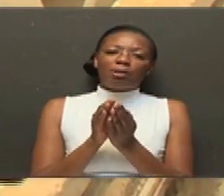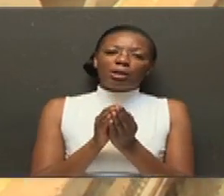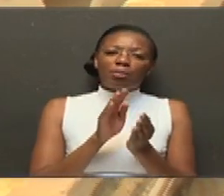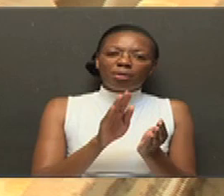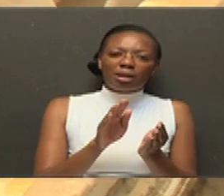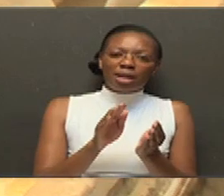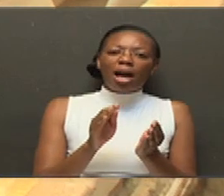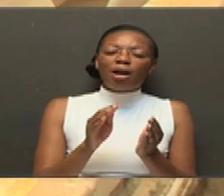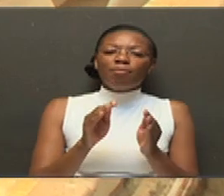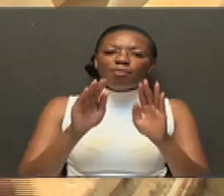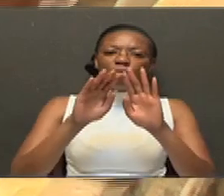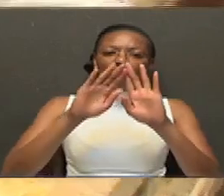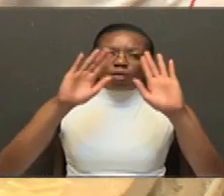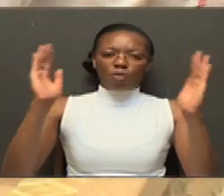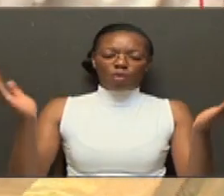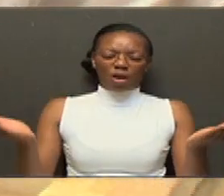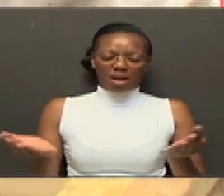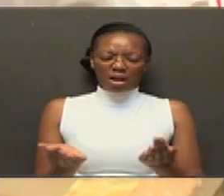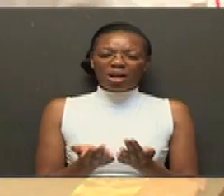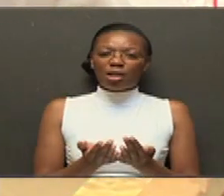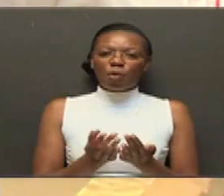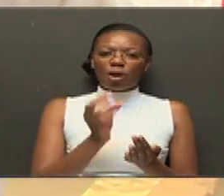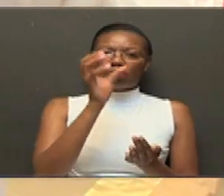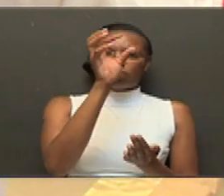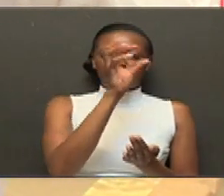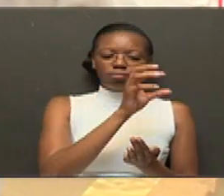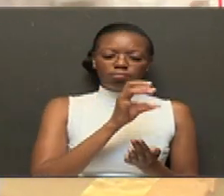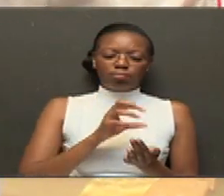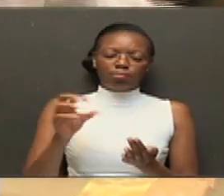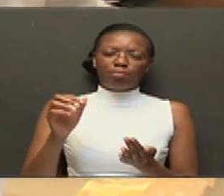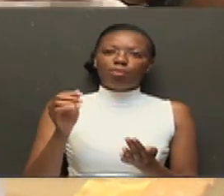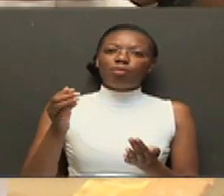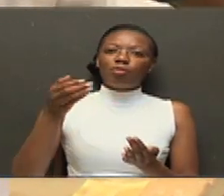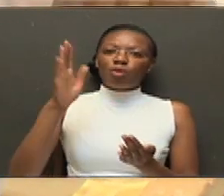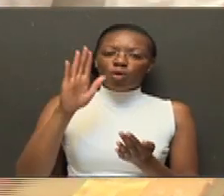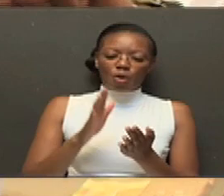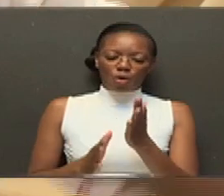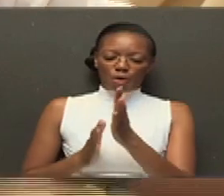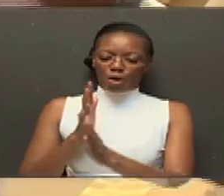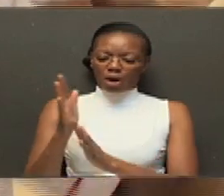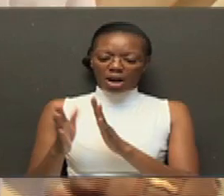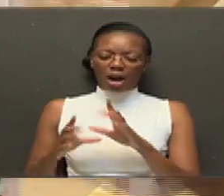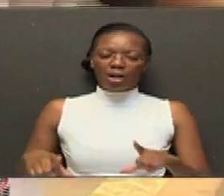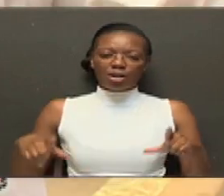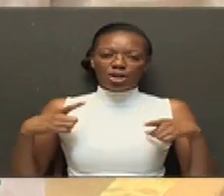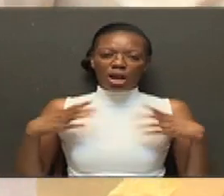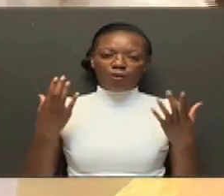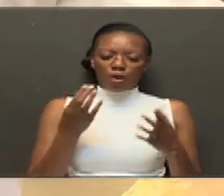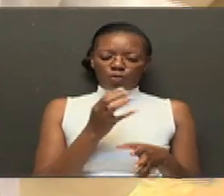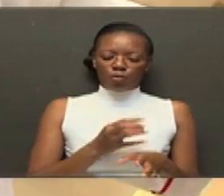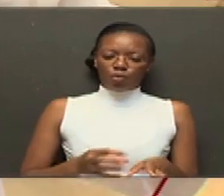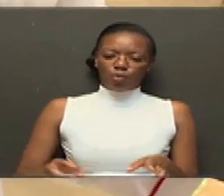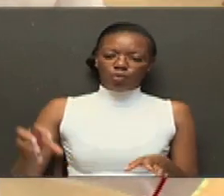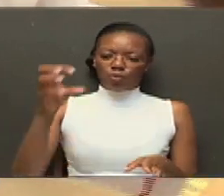ile part wana play wakiwa in the ecosystem, in the natural wild. Yeah? So tukisema watu wa harvest kutoka kwa